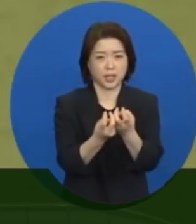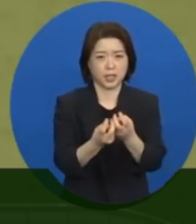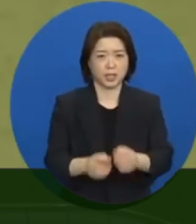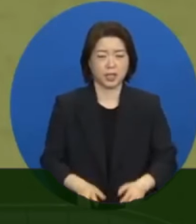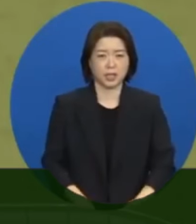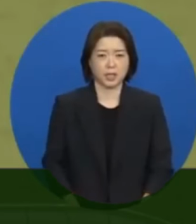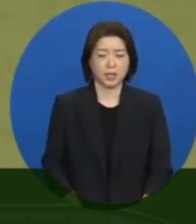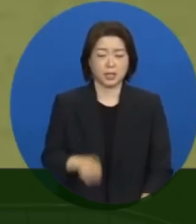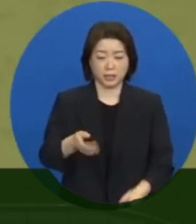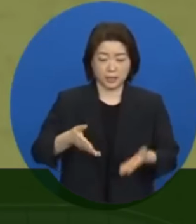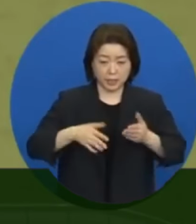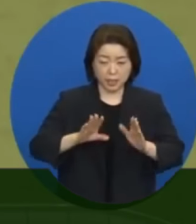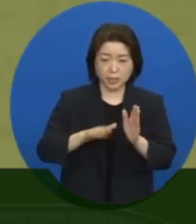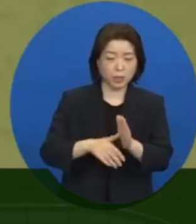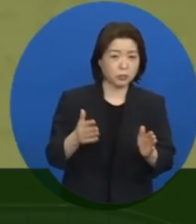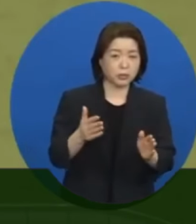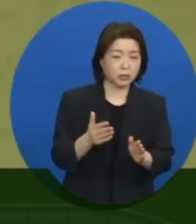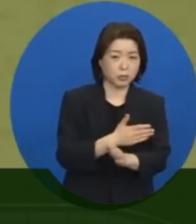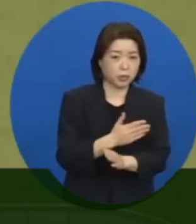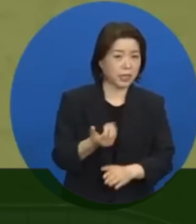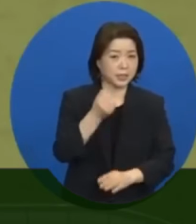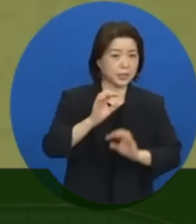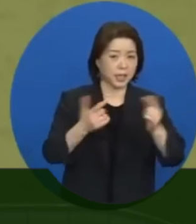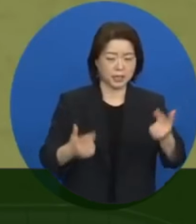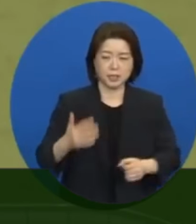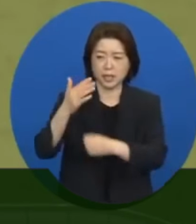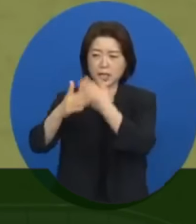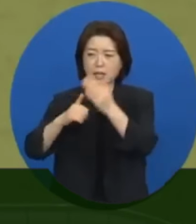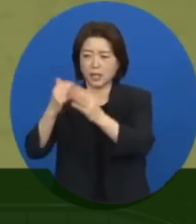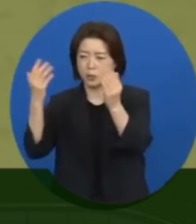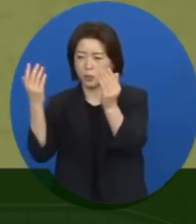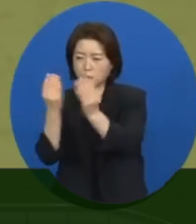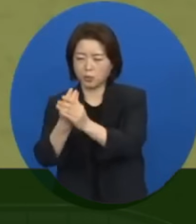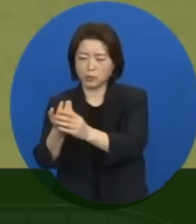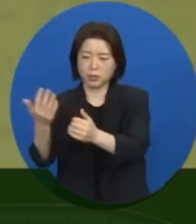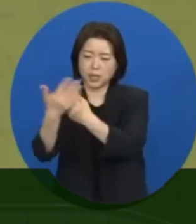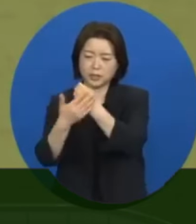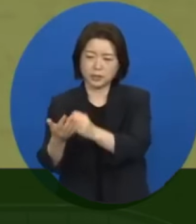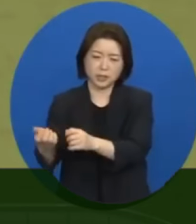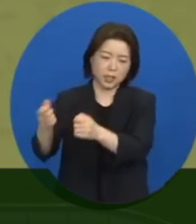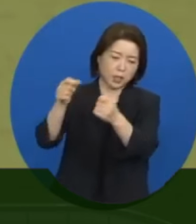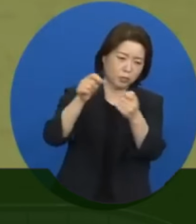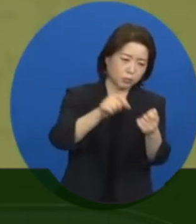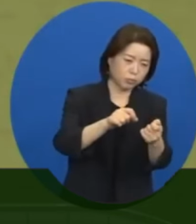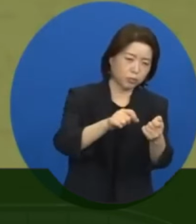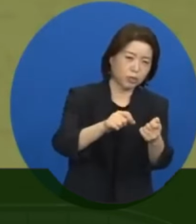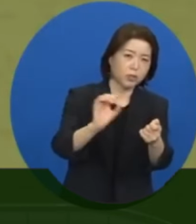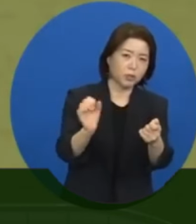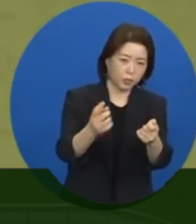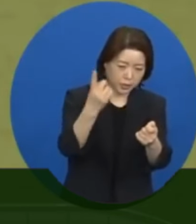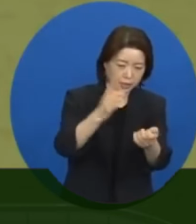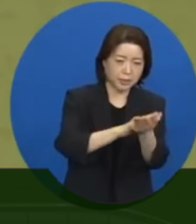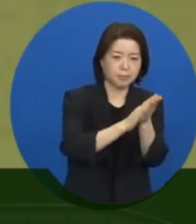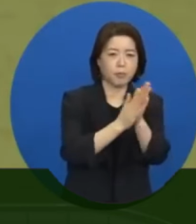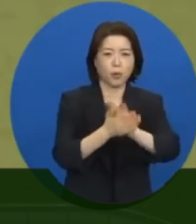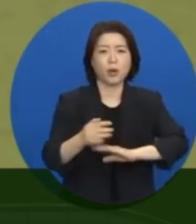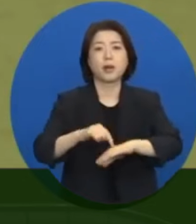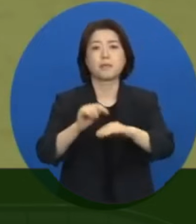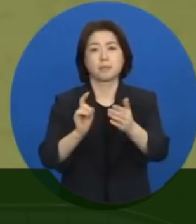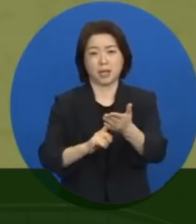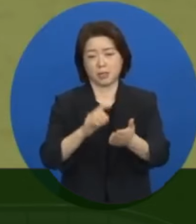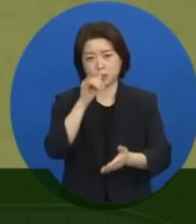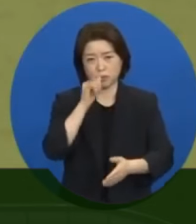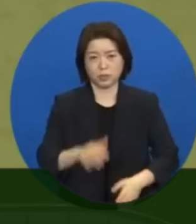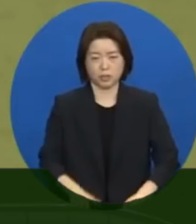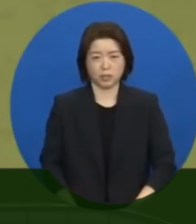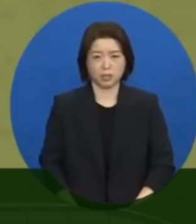타고난 마음이 아니라 하나님의 전적인 은혜로 말미암아 변화되어 마음이란 뜻입니다 사도 바울이 고백했죠 나의